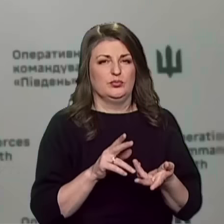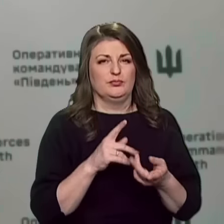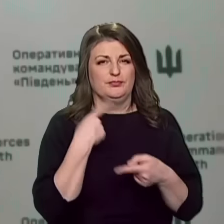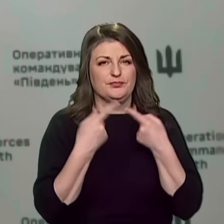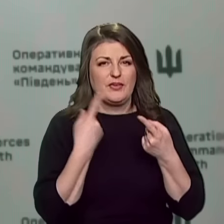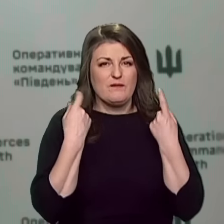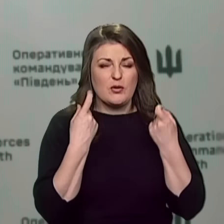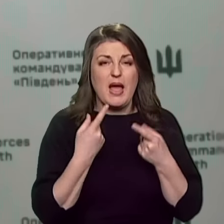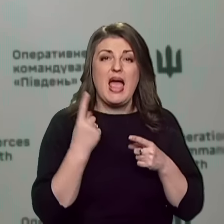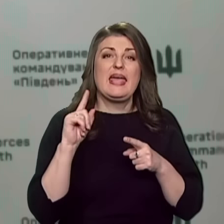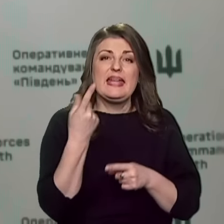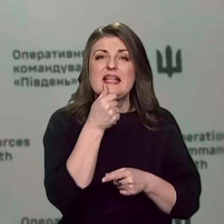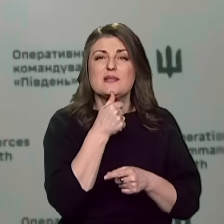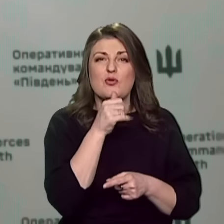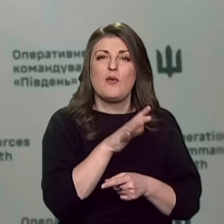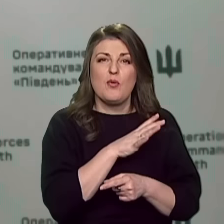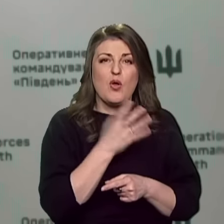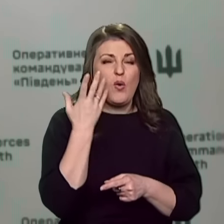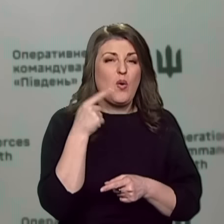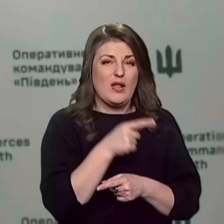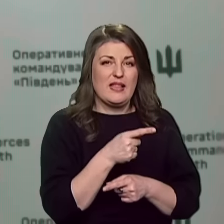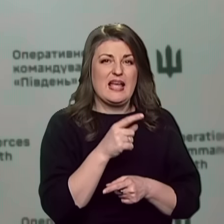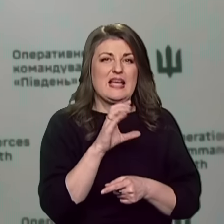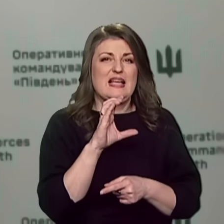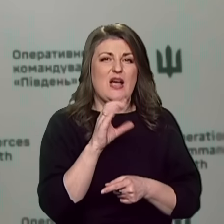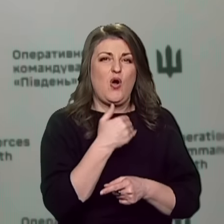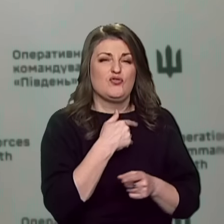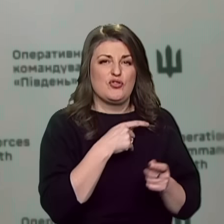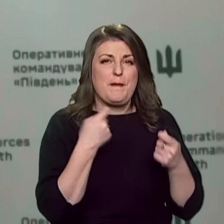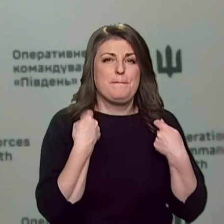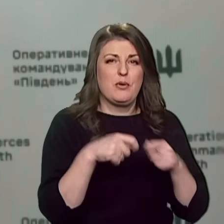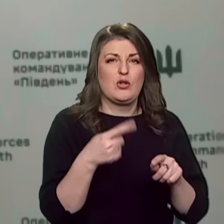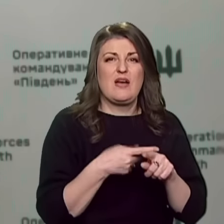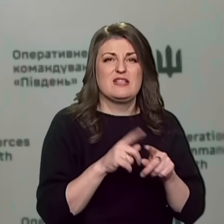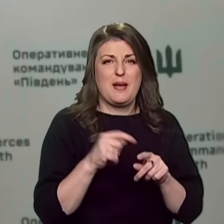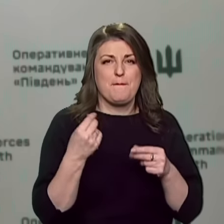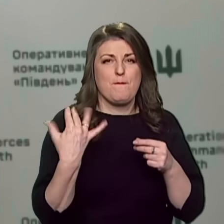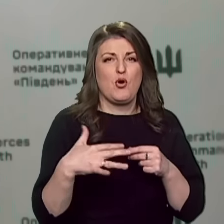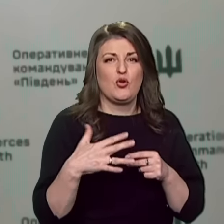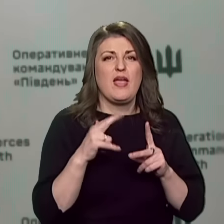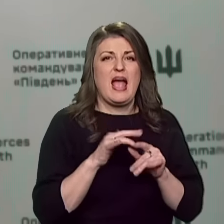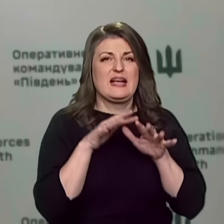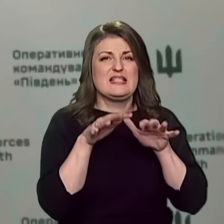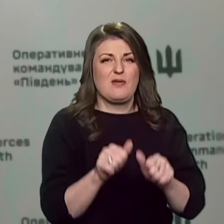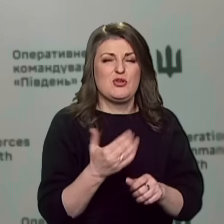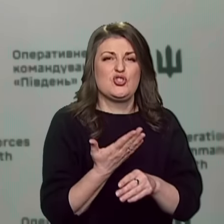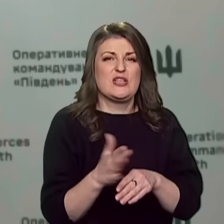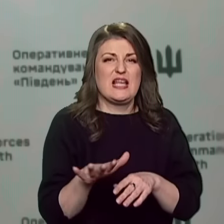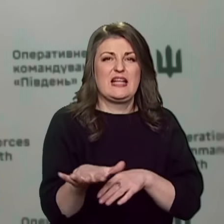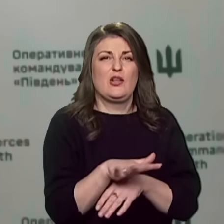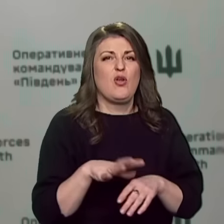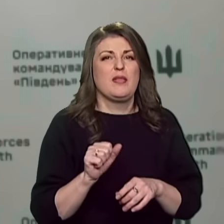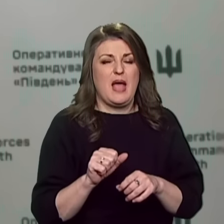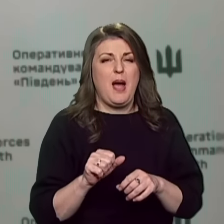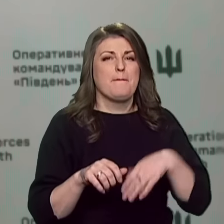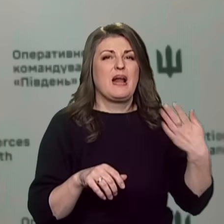Єдина спроба була тоді, коли Сальдо намагався продати це подорожче як захоплення частини території на